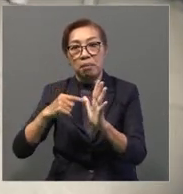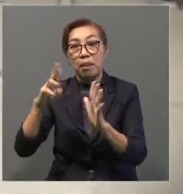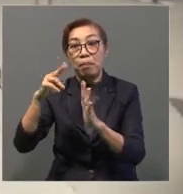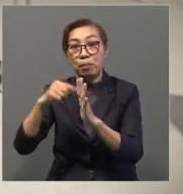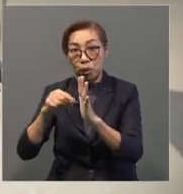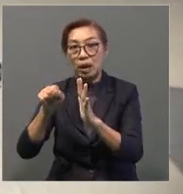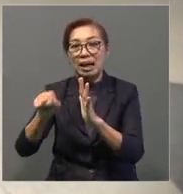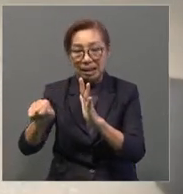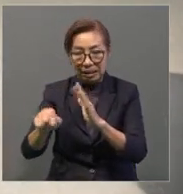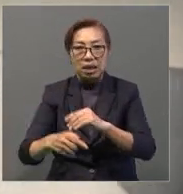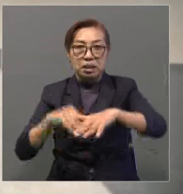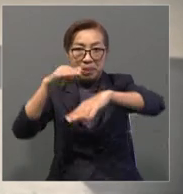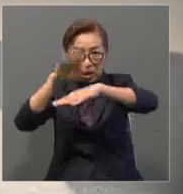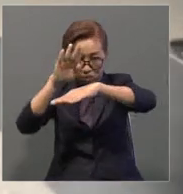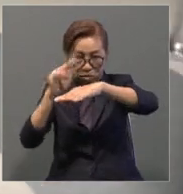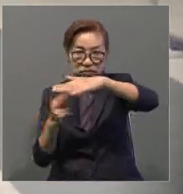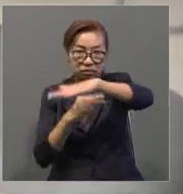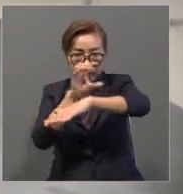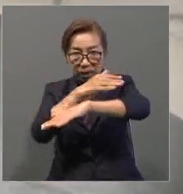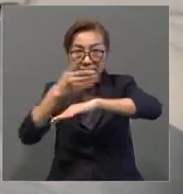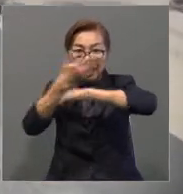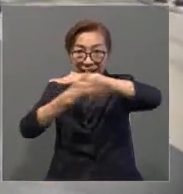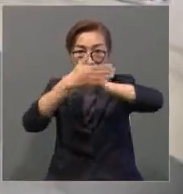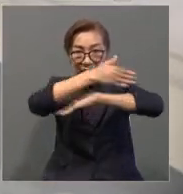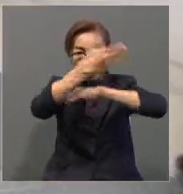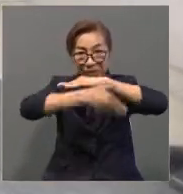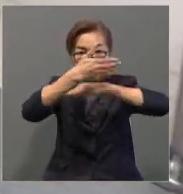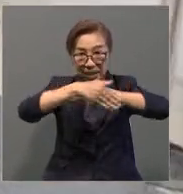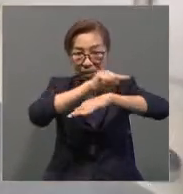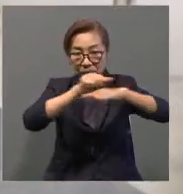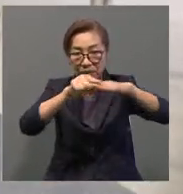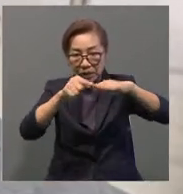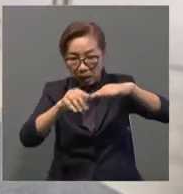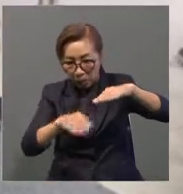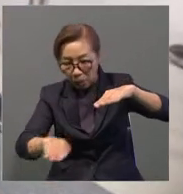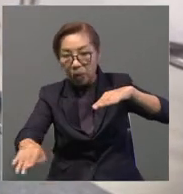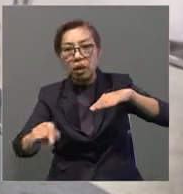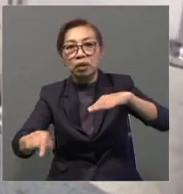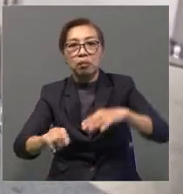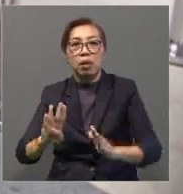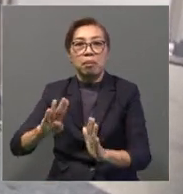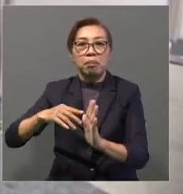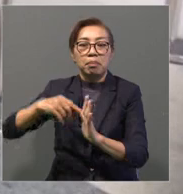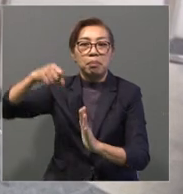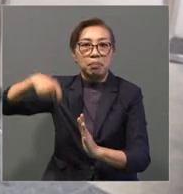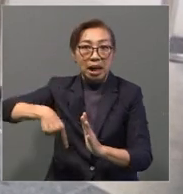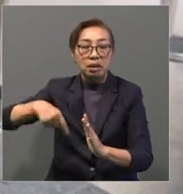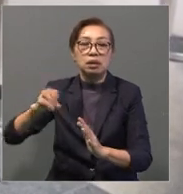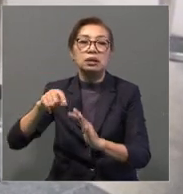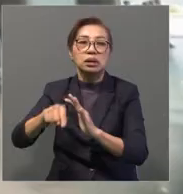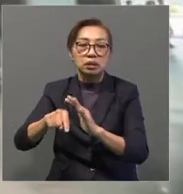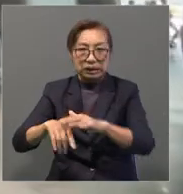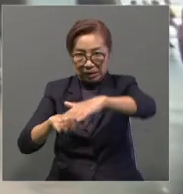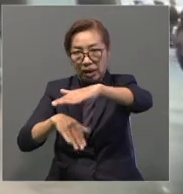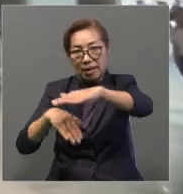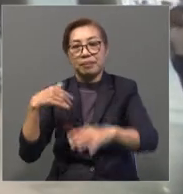ธรรมดาและชานเมืองในเส้นทางสายใต้ค่ะจะเดินรถระดับพื้นดินตั้งแต่สถานีชุมทางบางซื่อไปตามเส้นทาง